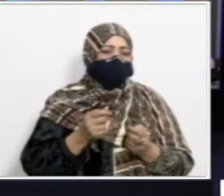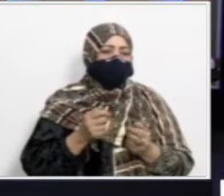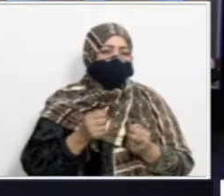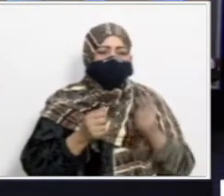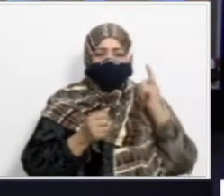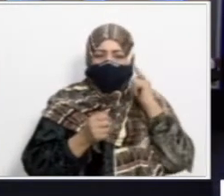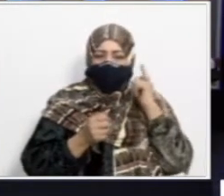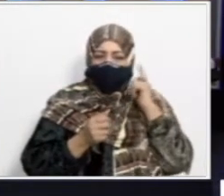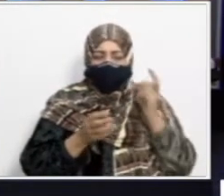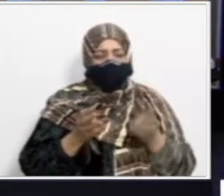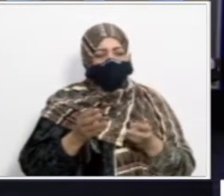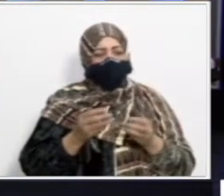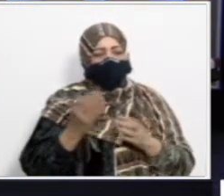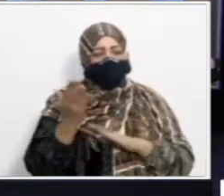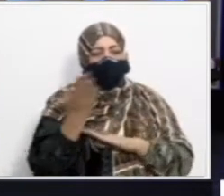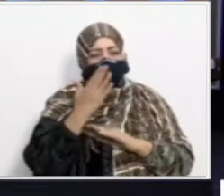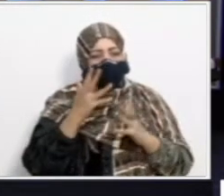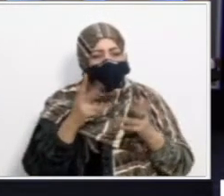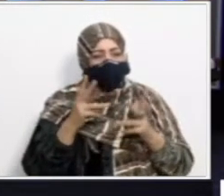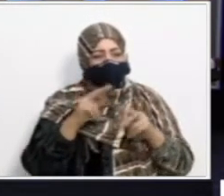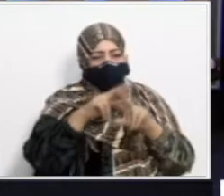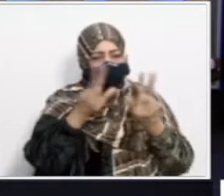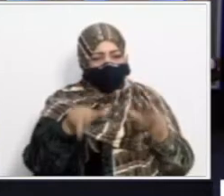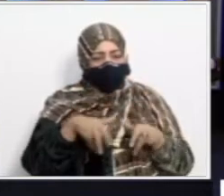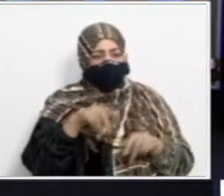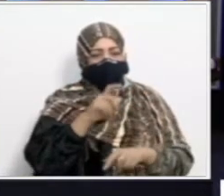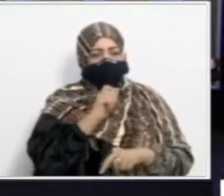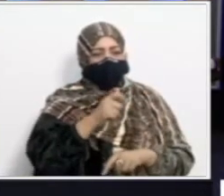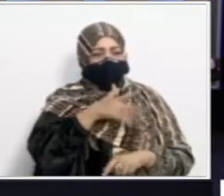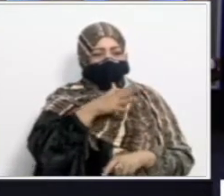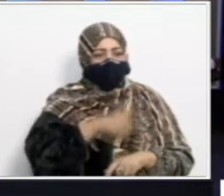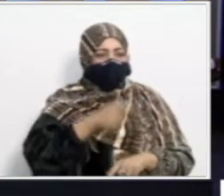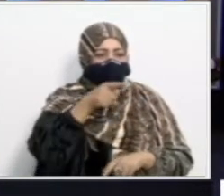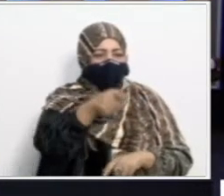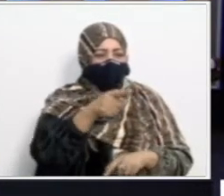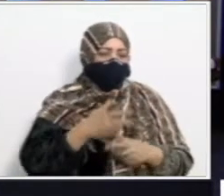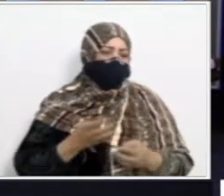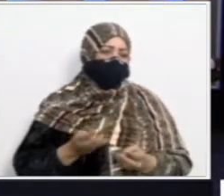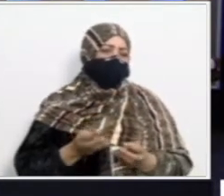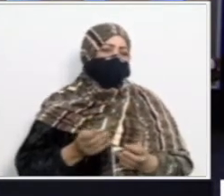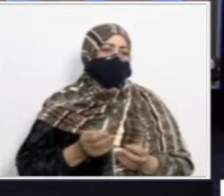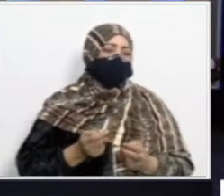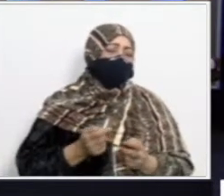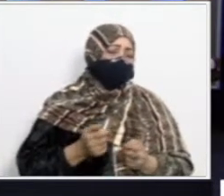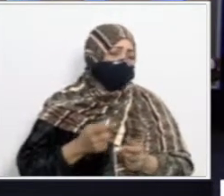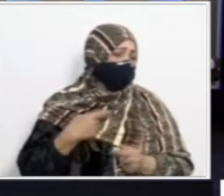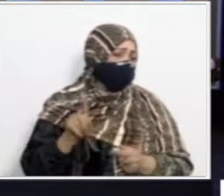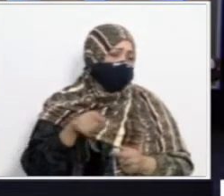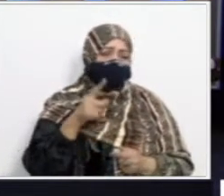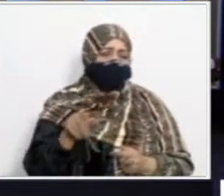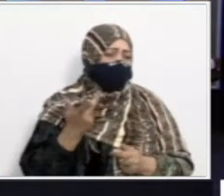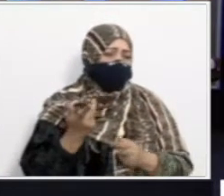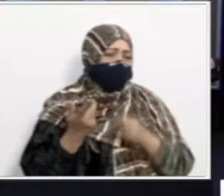والشيخ يقف يدرس ومثلا وفي واحد يسبح السبحة هذا جائز ولا لا؟ والسؤال الثاني قراءة الفاتحة